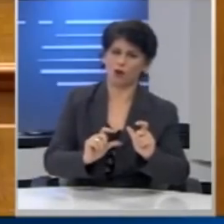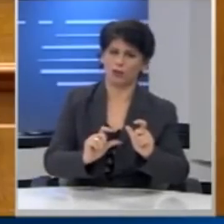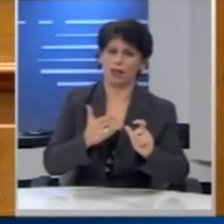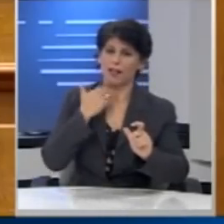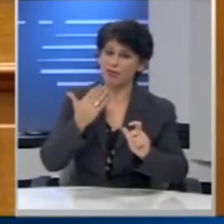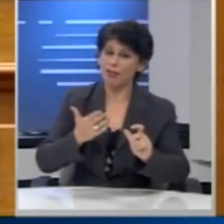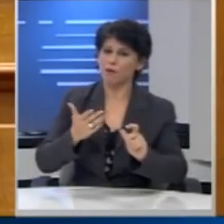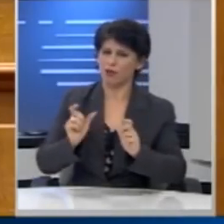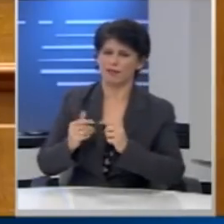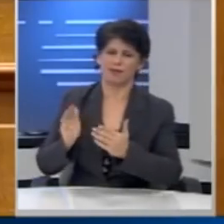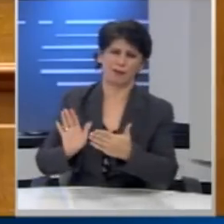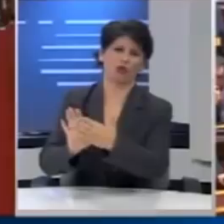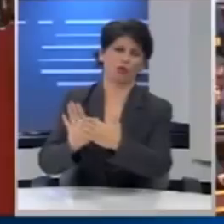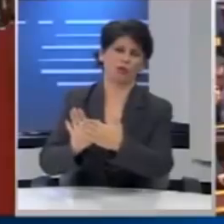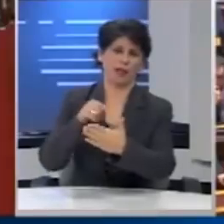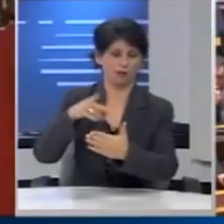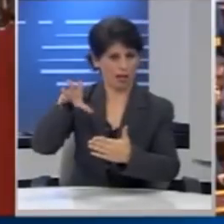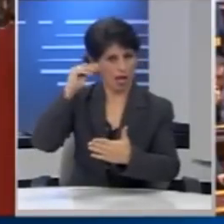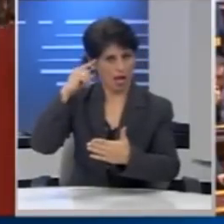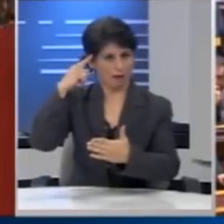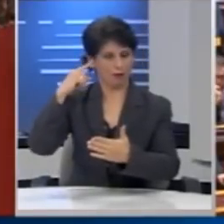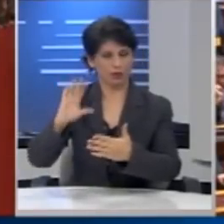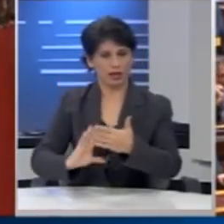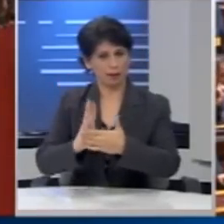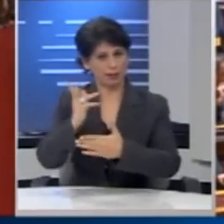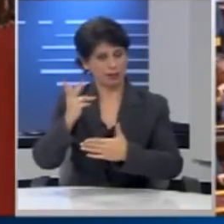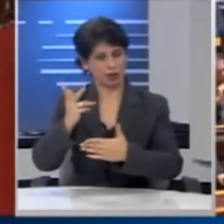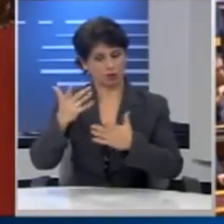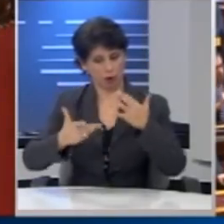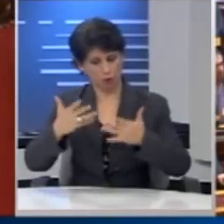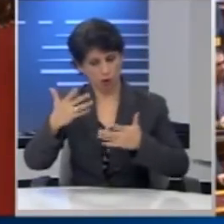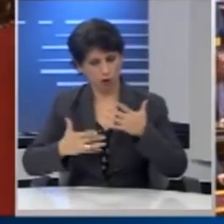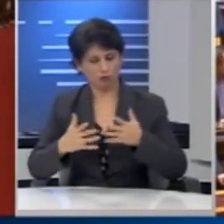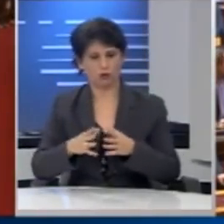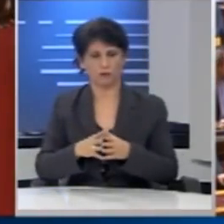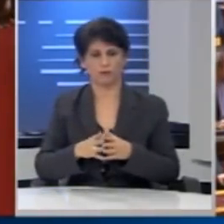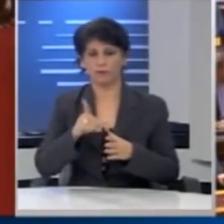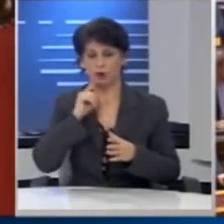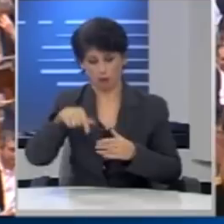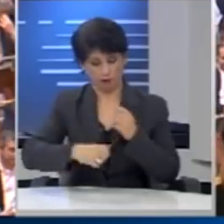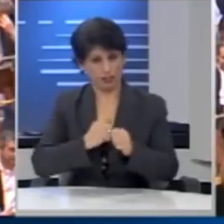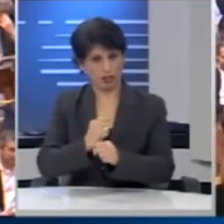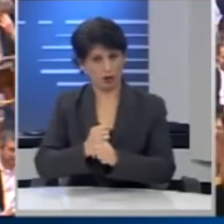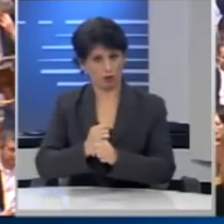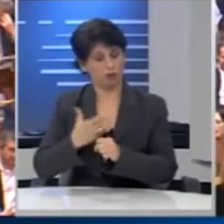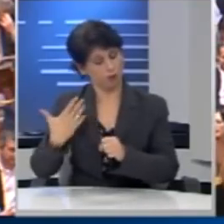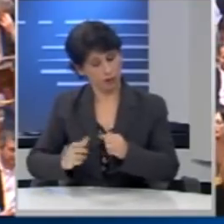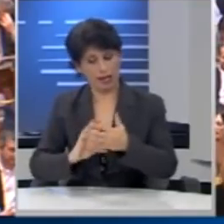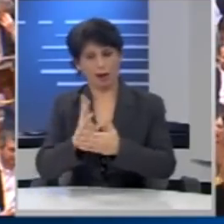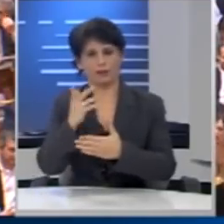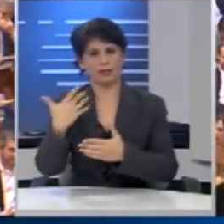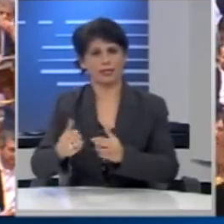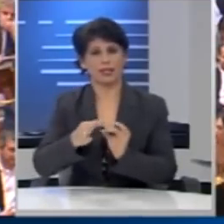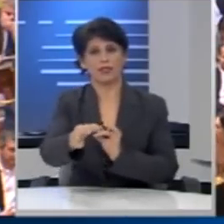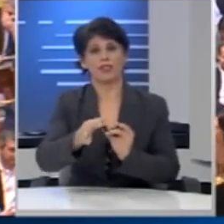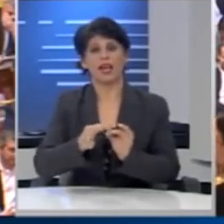της. Την άποψη αυτή, ένας αναπτυξιακός προϋπολογισμός, όπως ο φετινός, αποκτά και